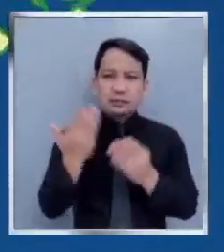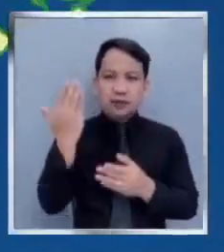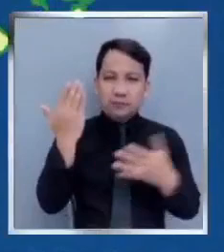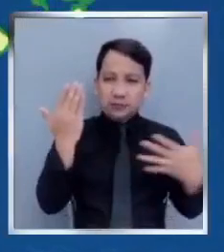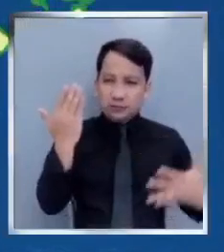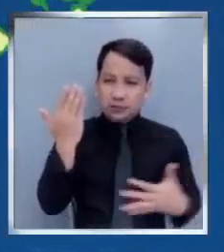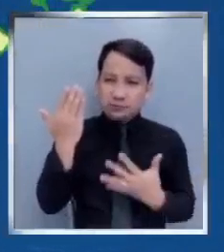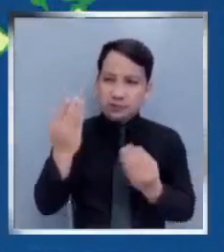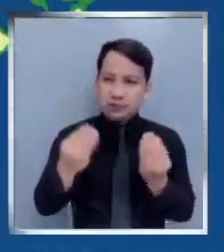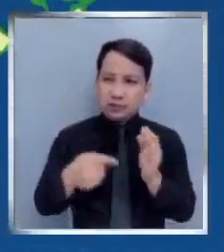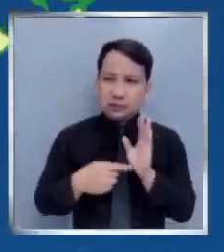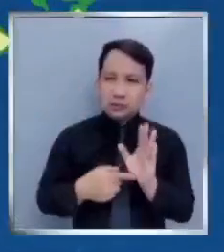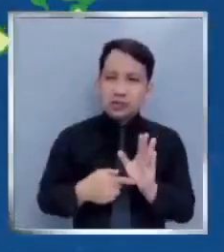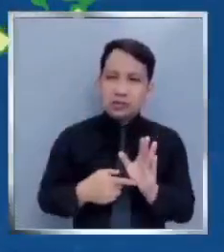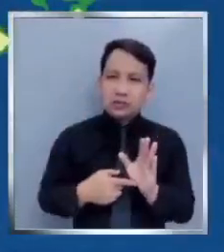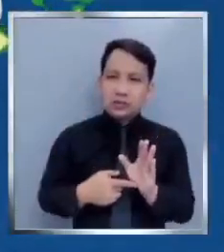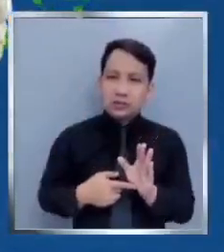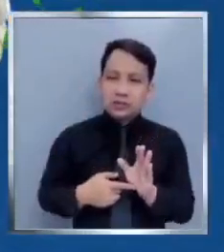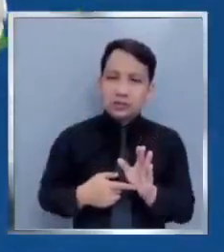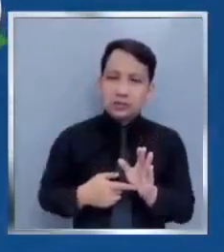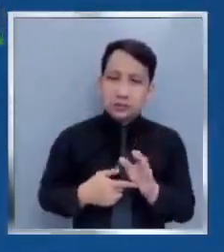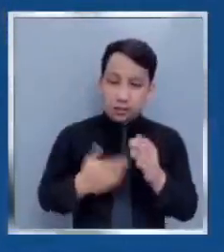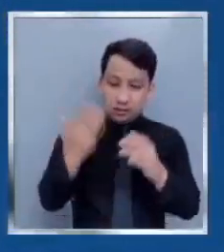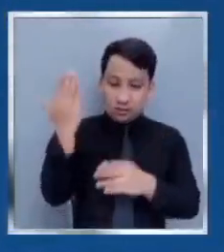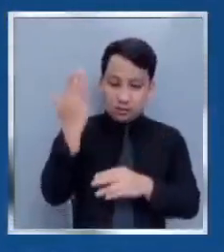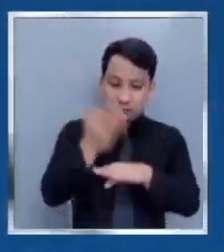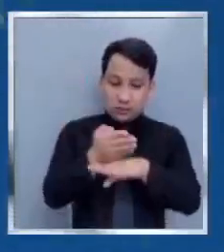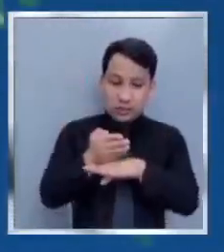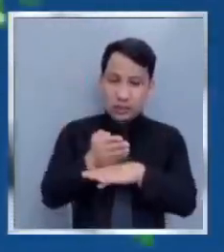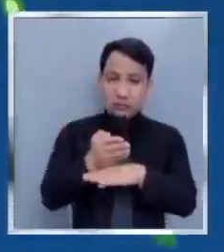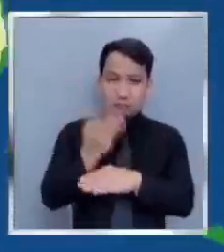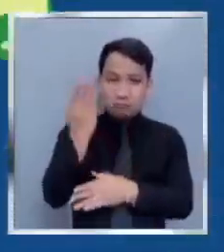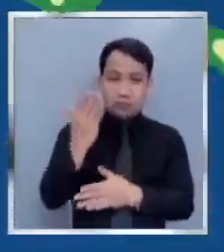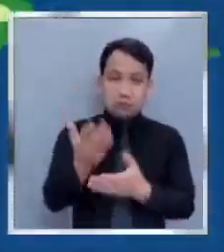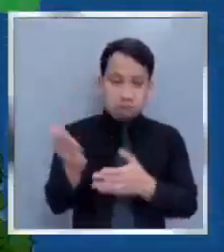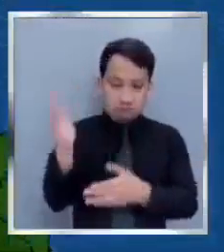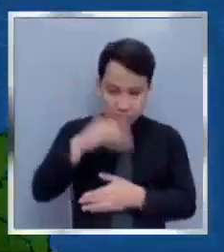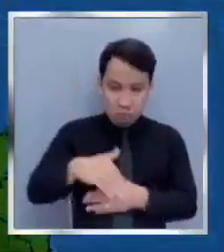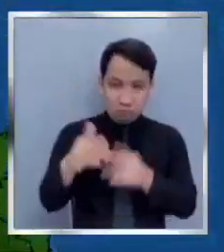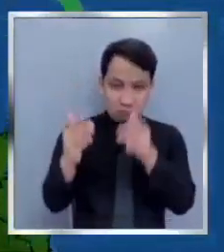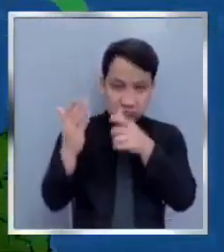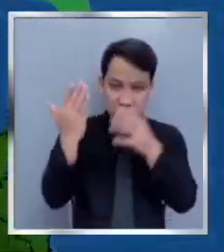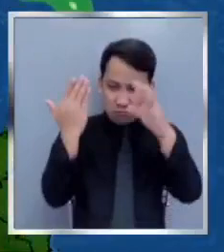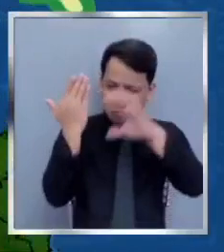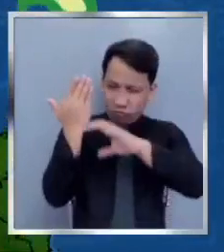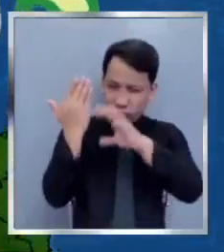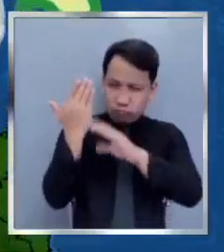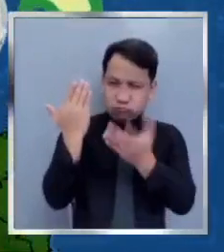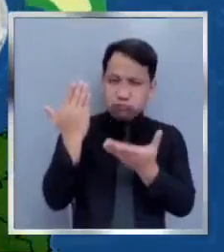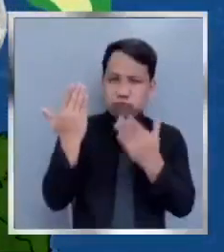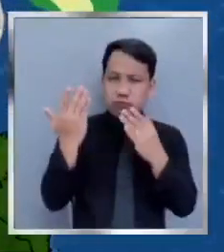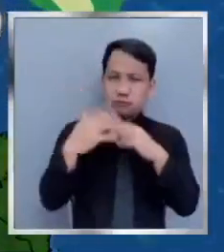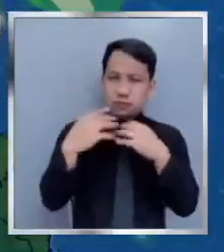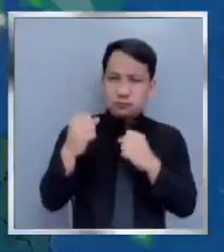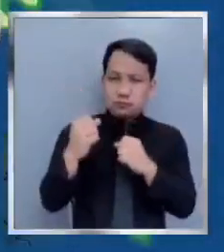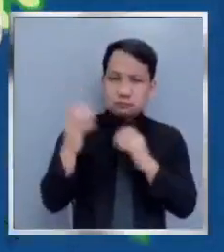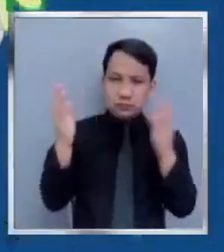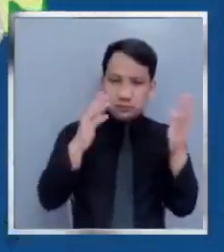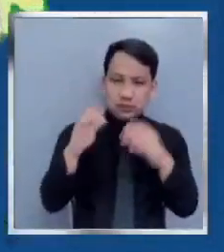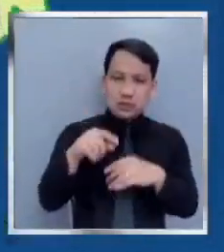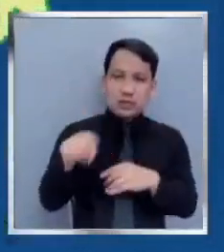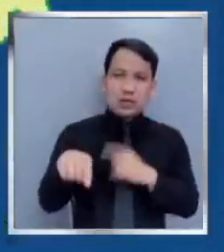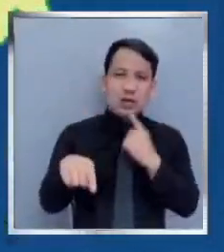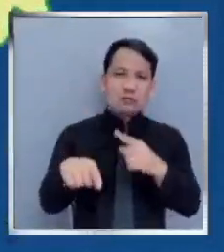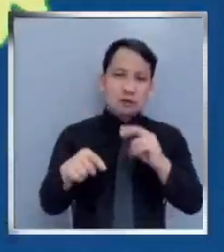ng Zambales at Bataan. Sa hapon, buong Luzon na makakaranas sa magpag-ulan at may malalakas po dyan sa may northern